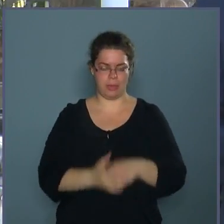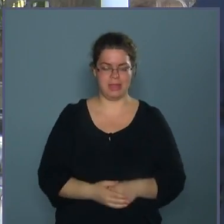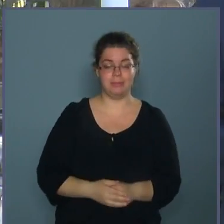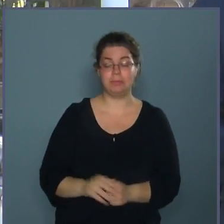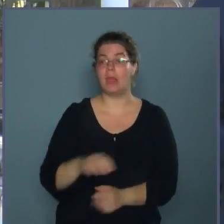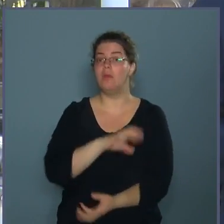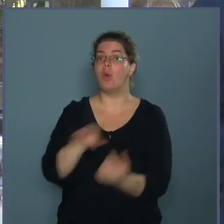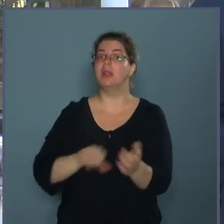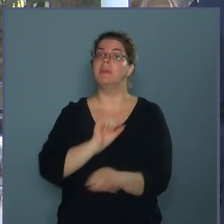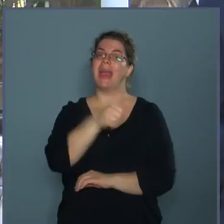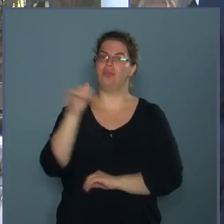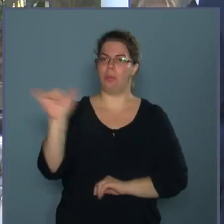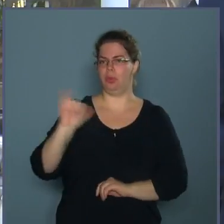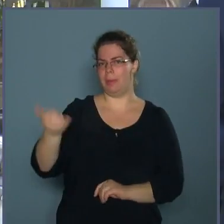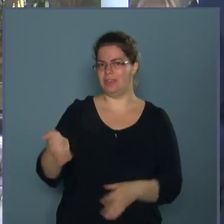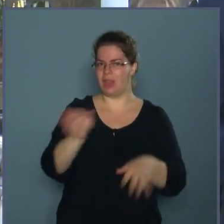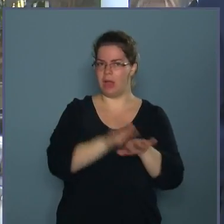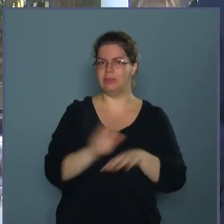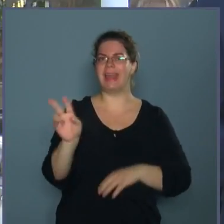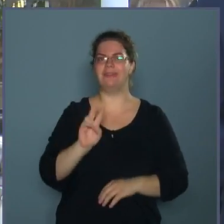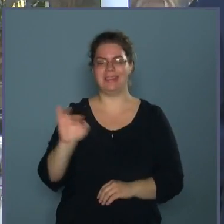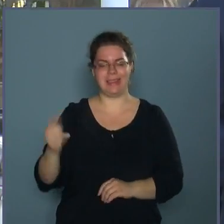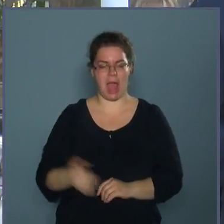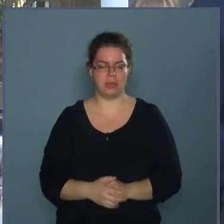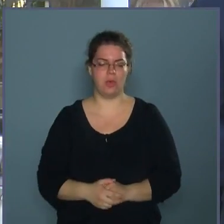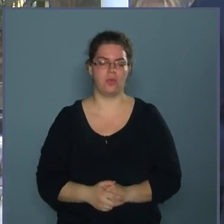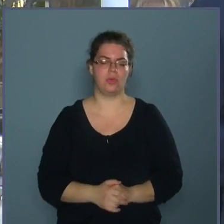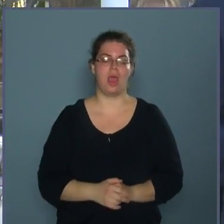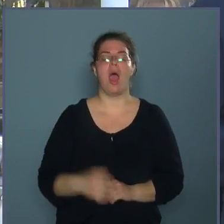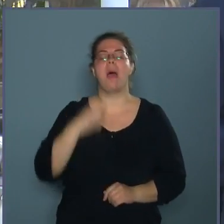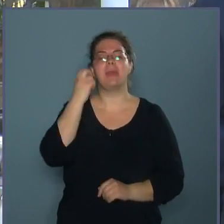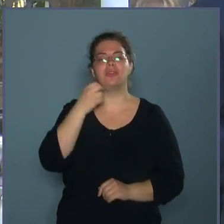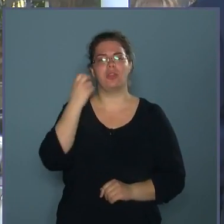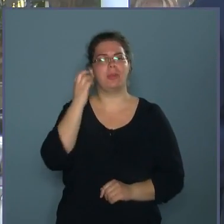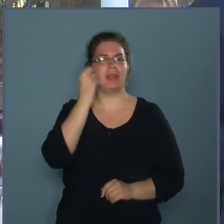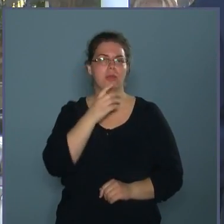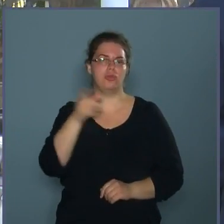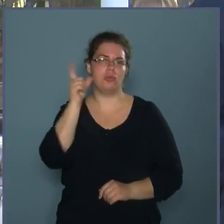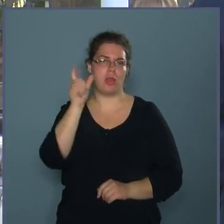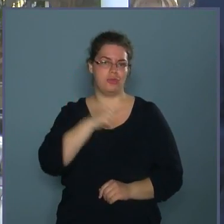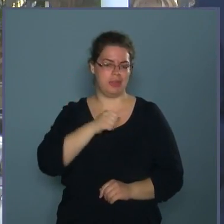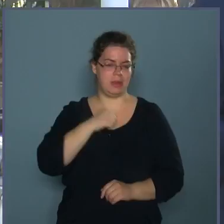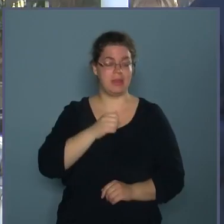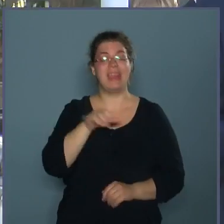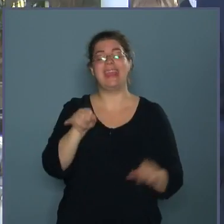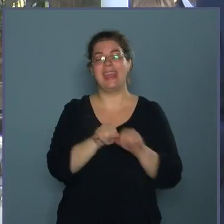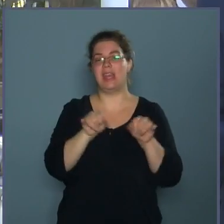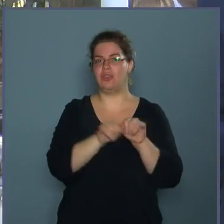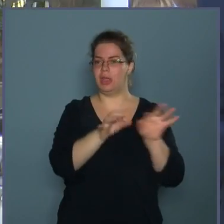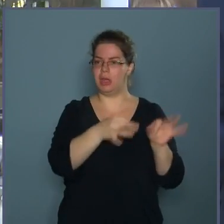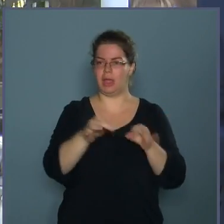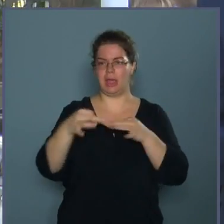forradalom első budapesti halottjának, Vizi Jánost, a Pest Erzsébeti Kossuth Lajos Gimnázium érettségire készülő